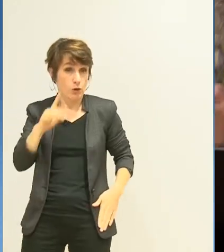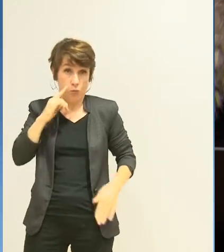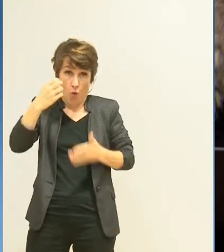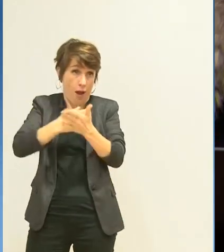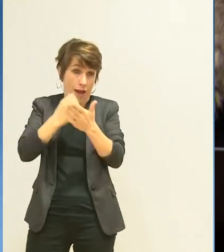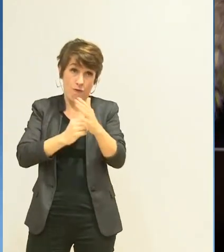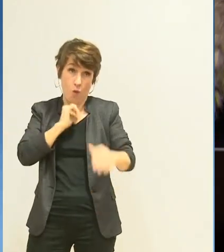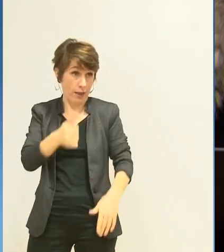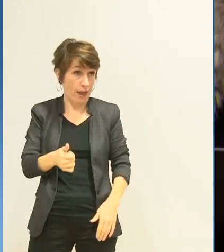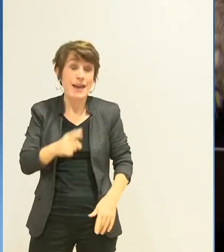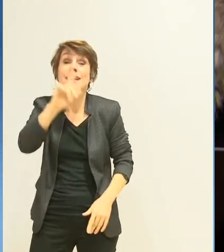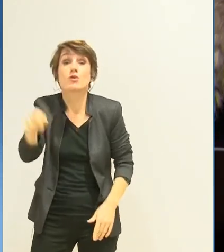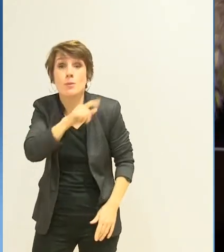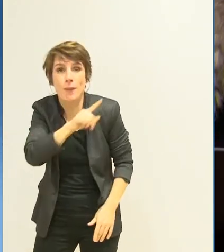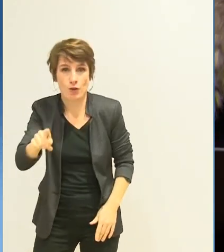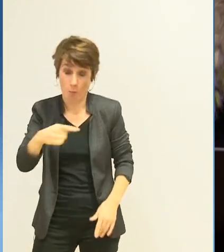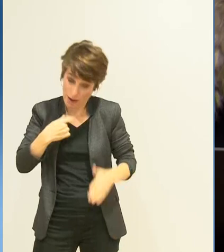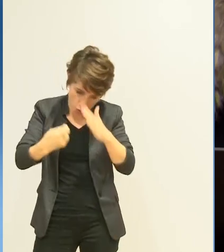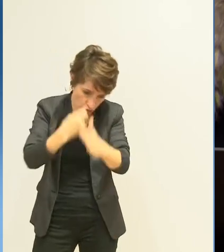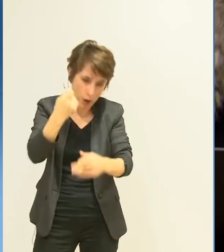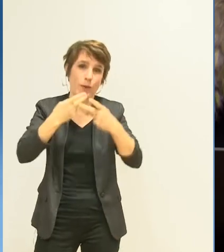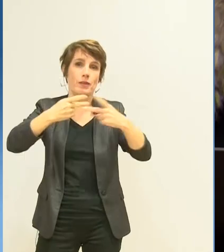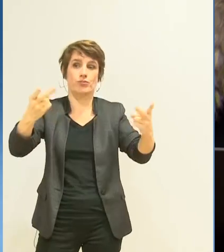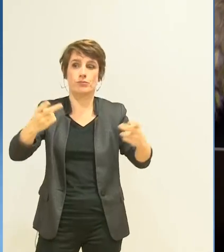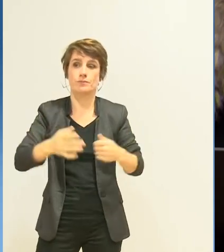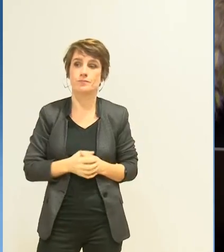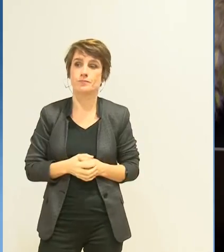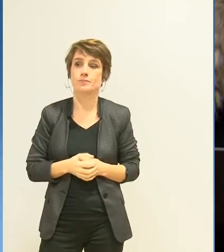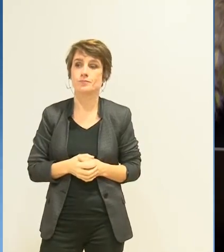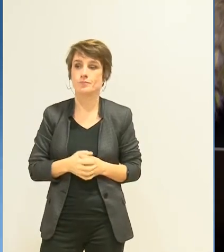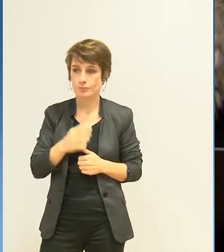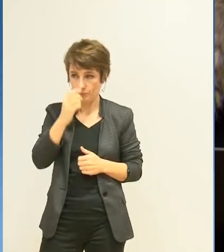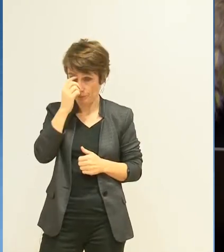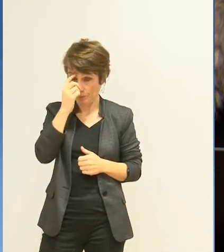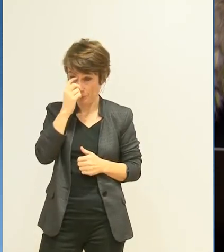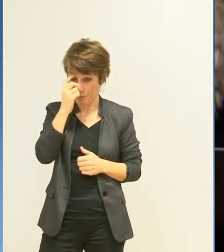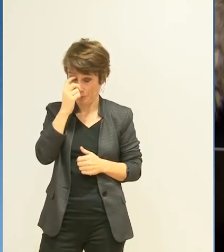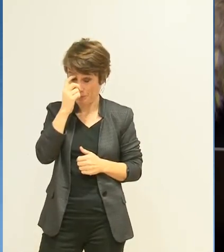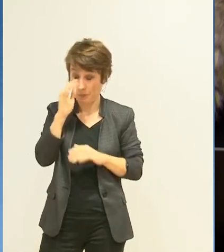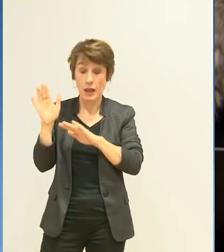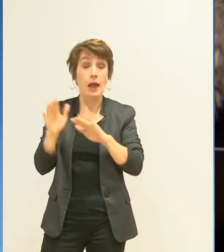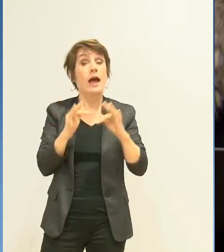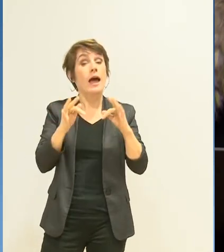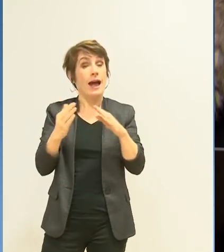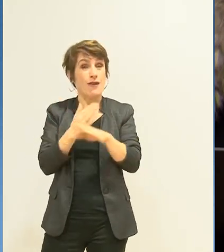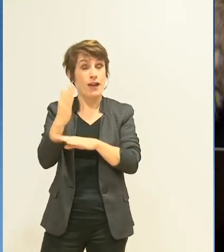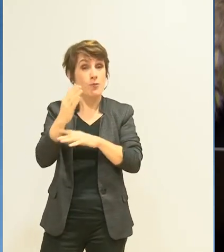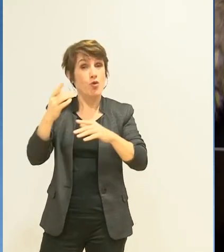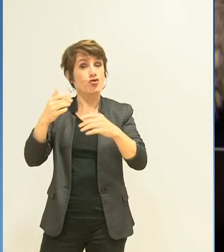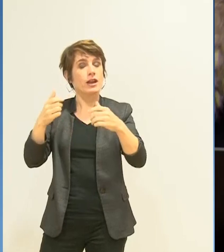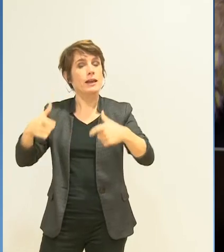pas normal je vous le redis encore une fois sur le projet du couvent des minimes c'est assez hallucinant